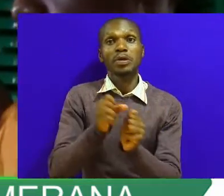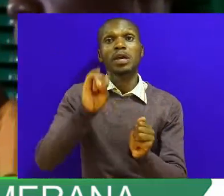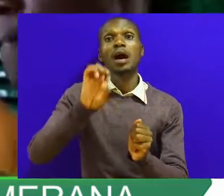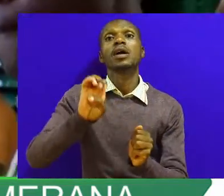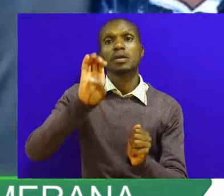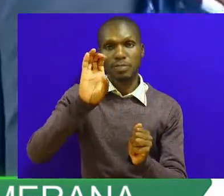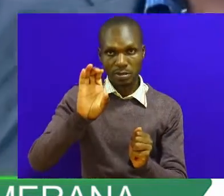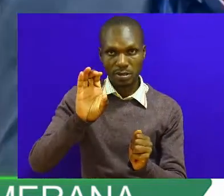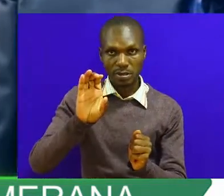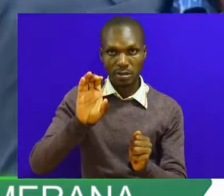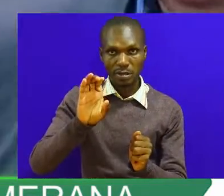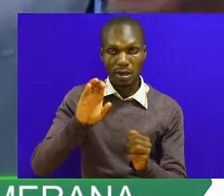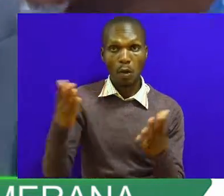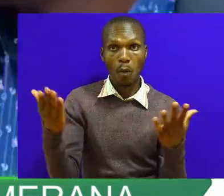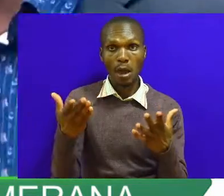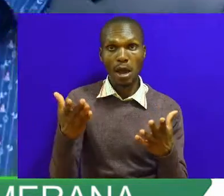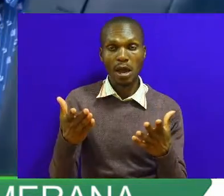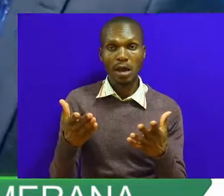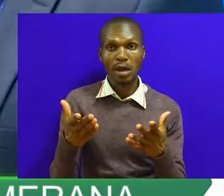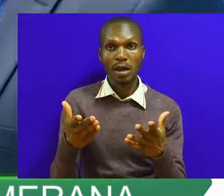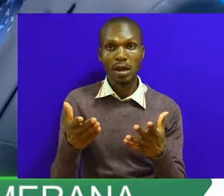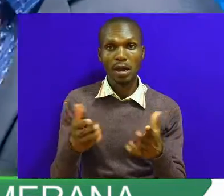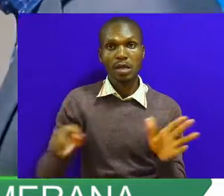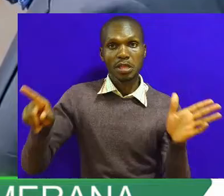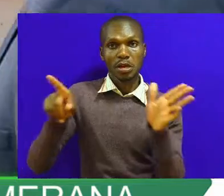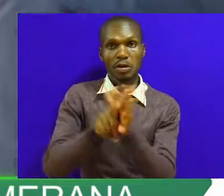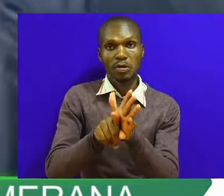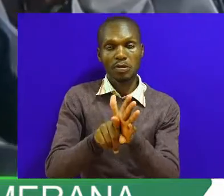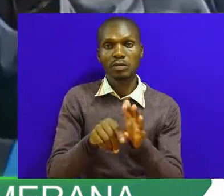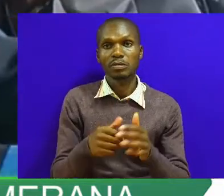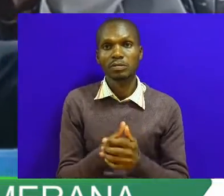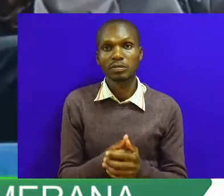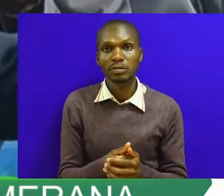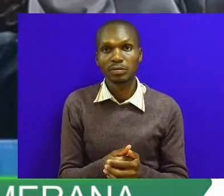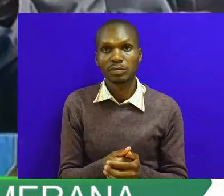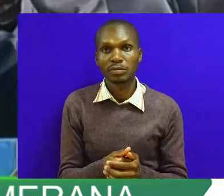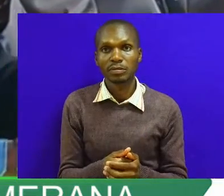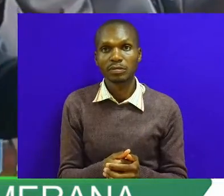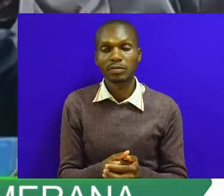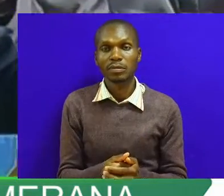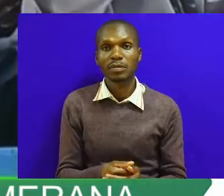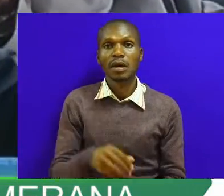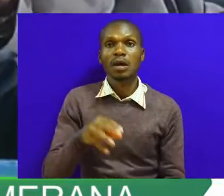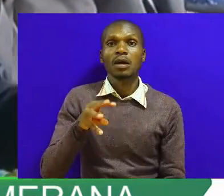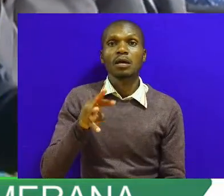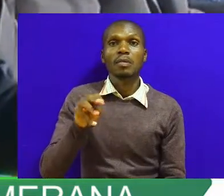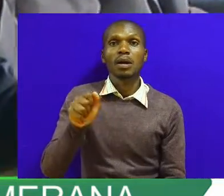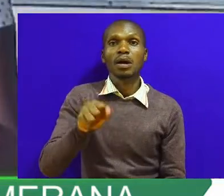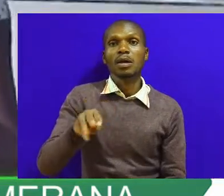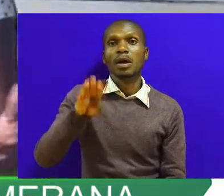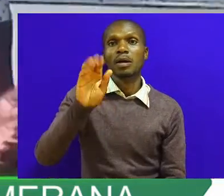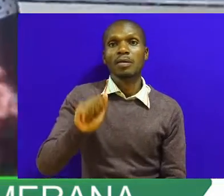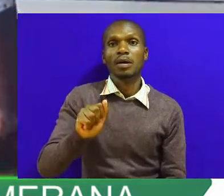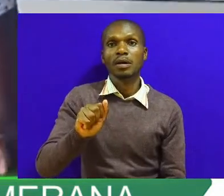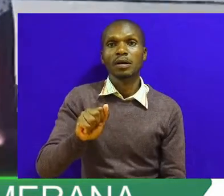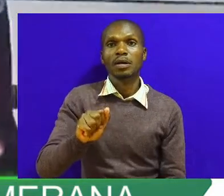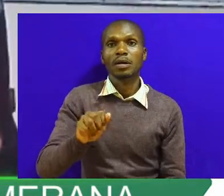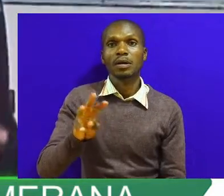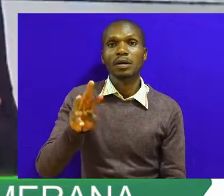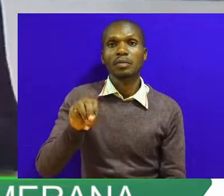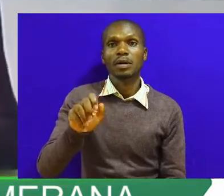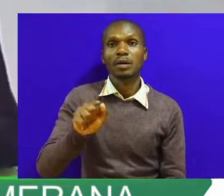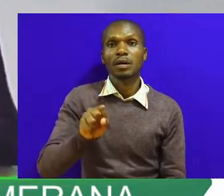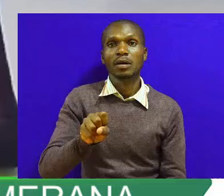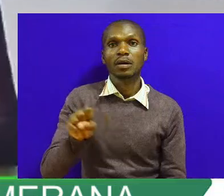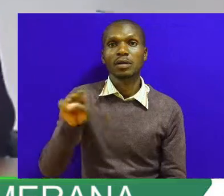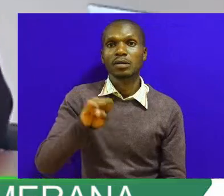ne chimbebe asogo ikirania amachiko ne kyombe kyo imeye bunge ya nyalibali masaba asensemo ya masimba